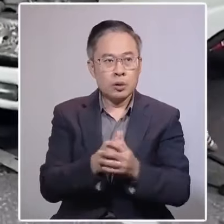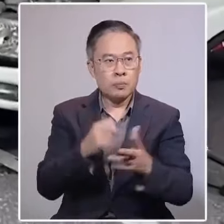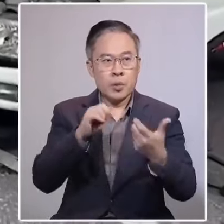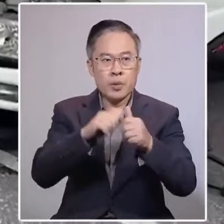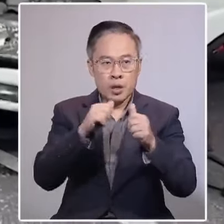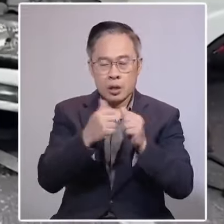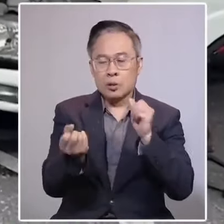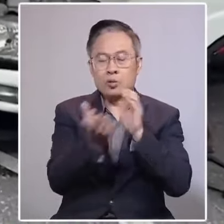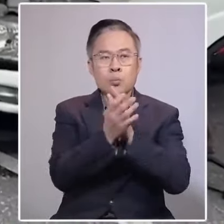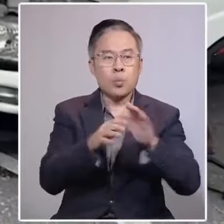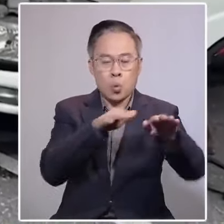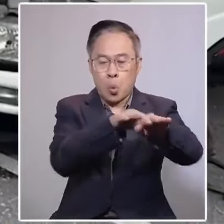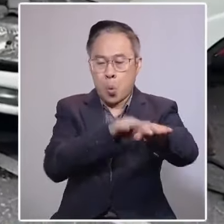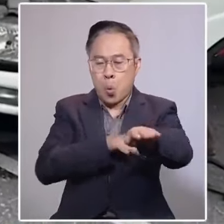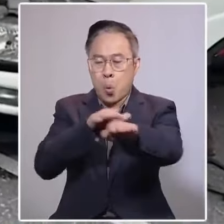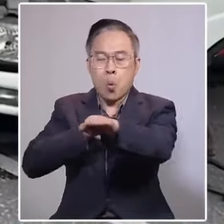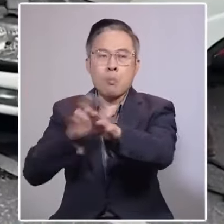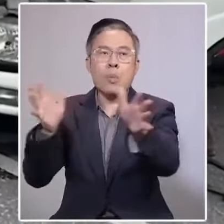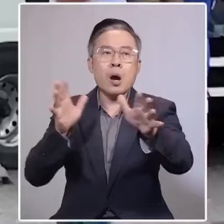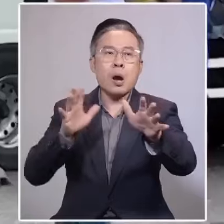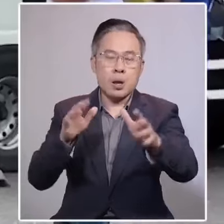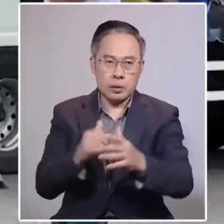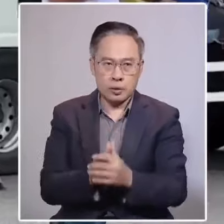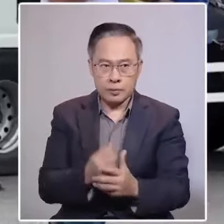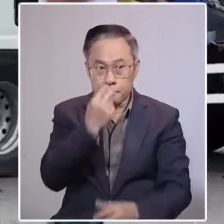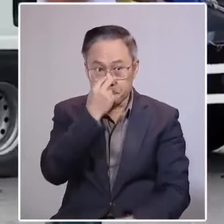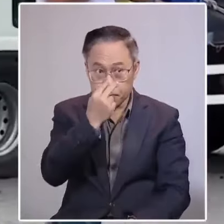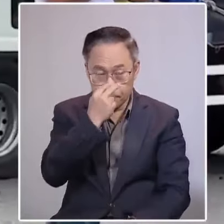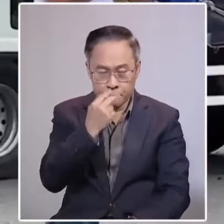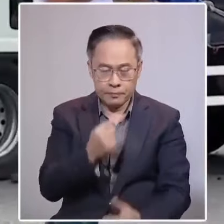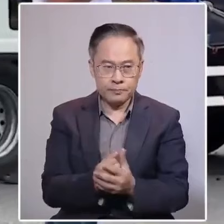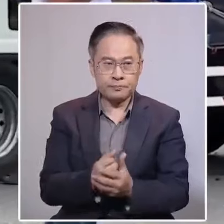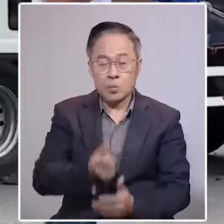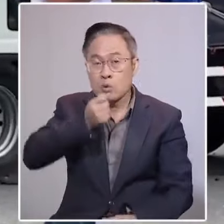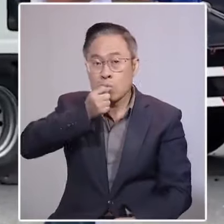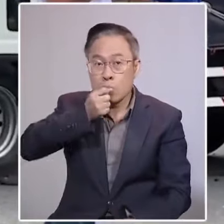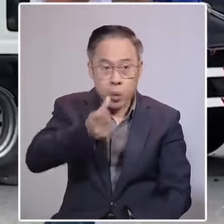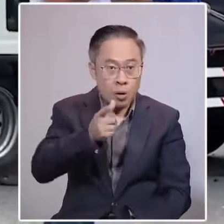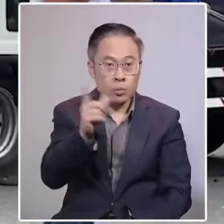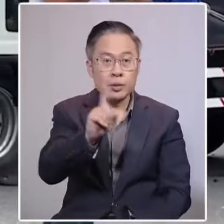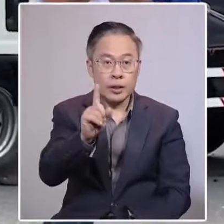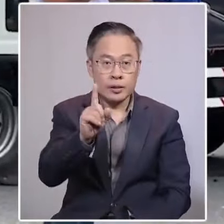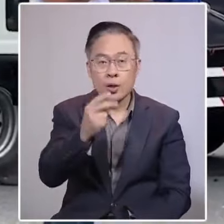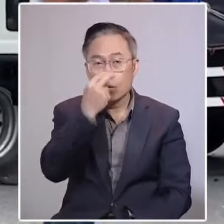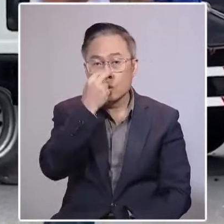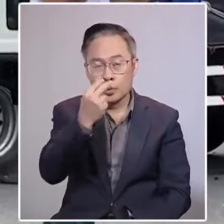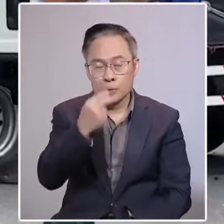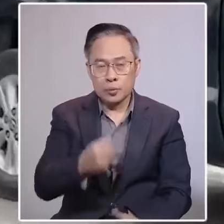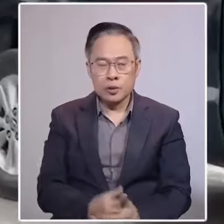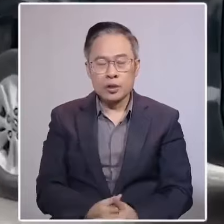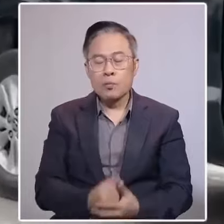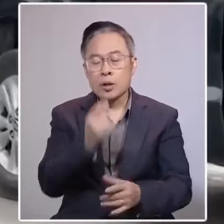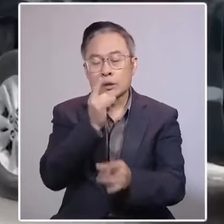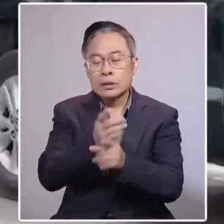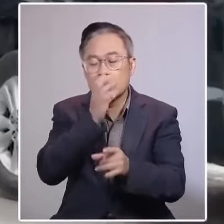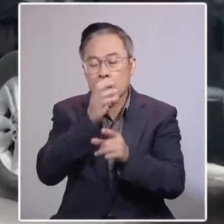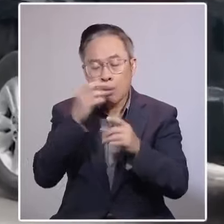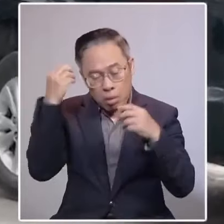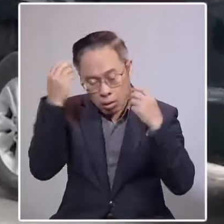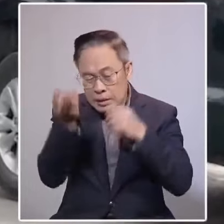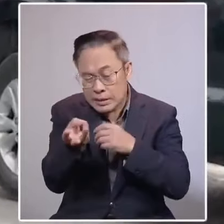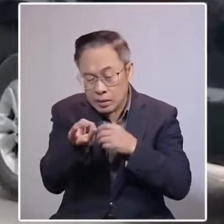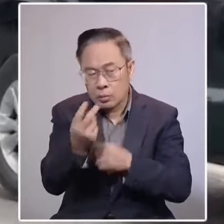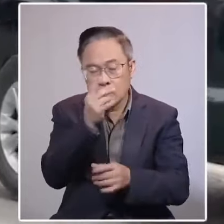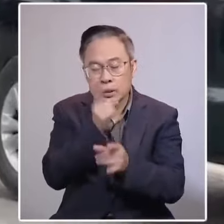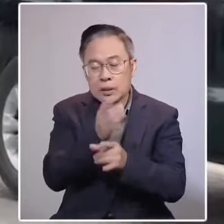จราจรค่ะเดี๋ยวลองฟังกันหน่อยมยขับมาดื่มมานิดหน่อยมันจะขนาดนี้เลยหรือลองฟังอากัปกิริยาเค้าหน่อยนะฮะอ